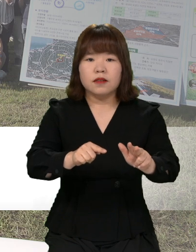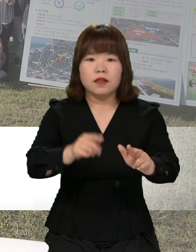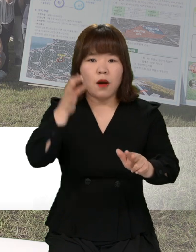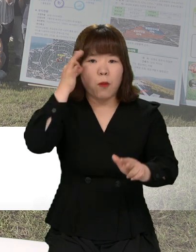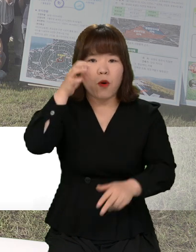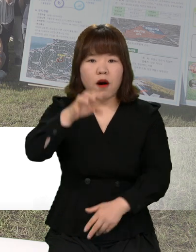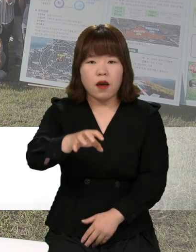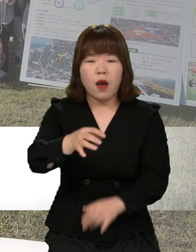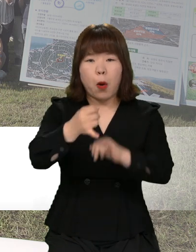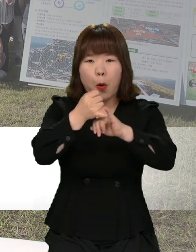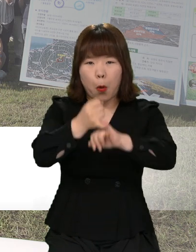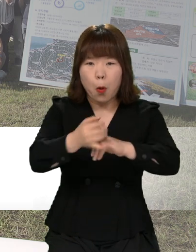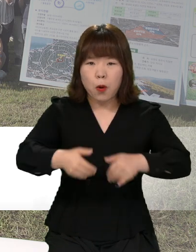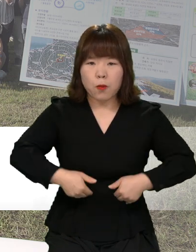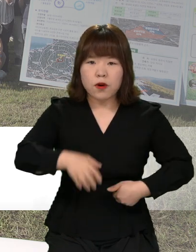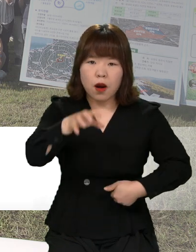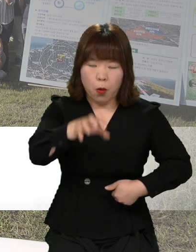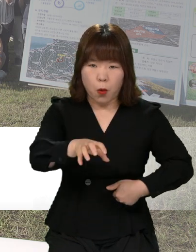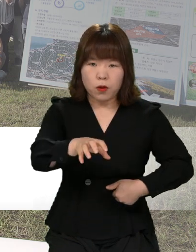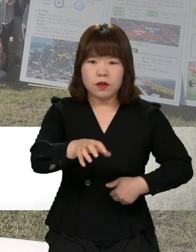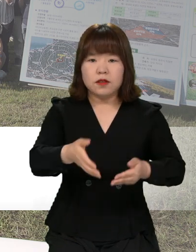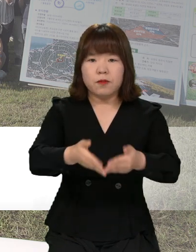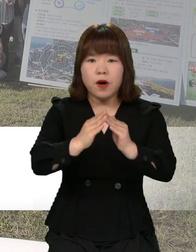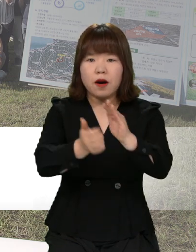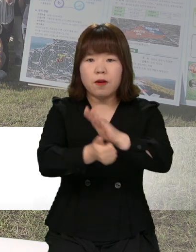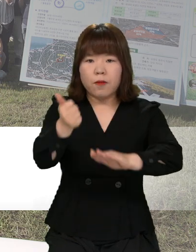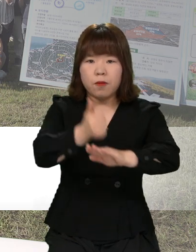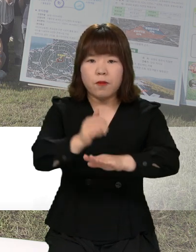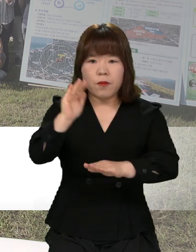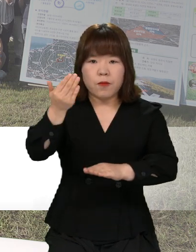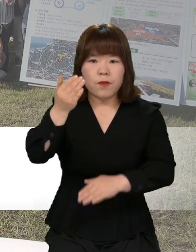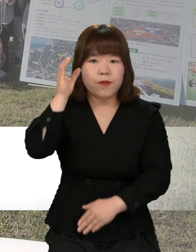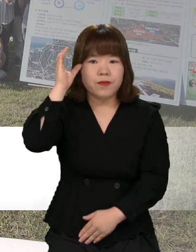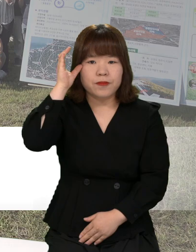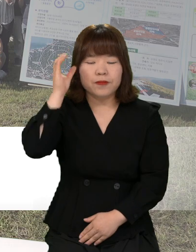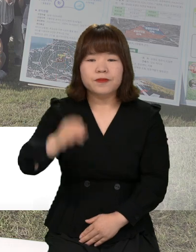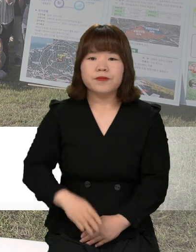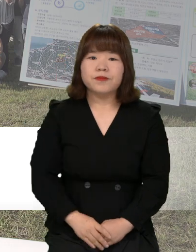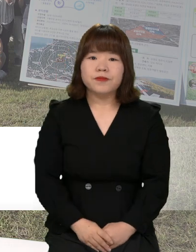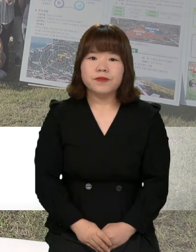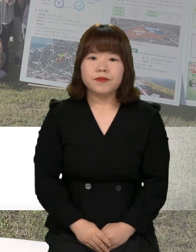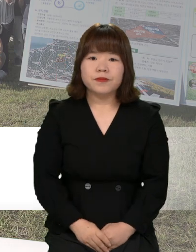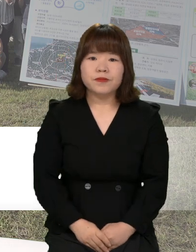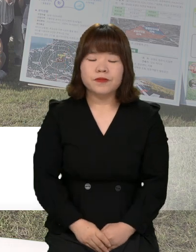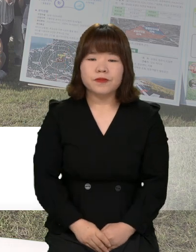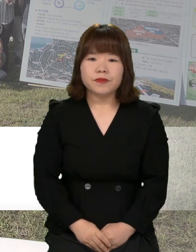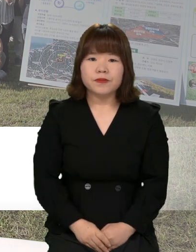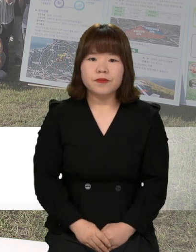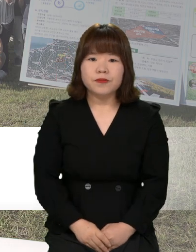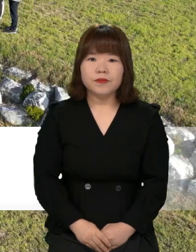민관이 협력해 도시 필수 시설을 성공적으로 조성한 모범 사례가 될 것으로